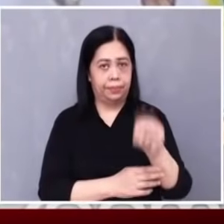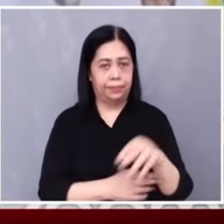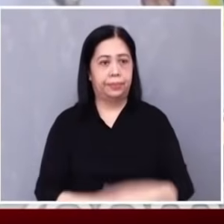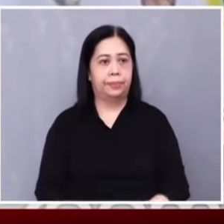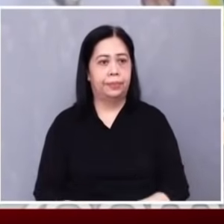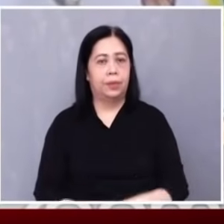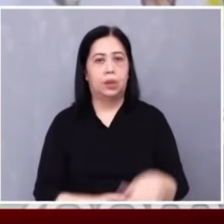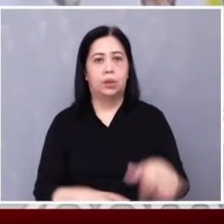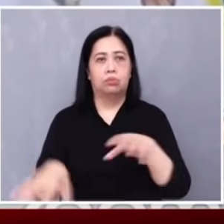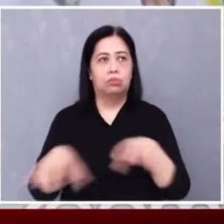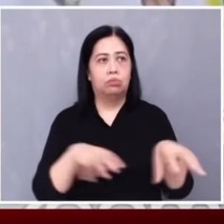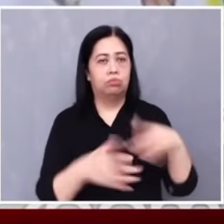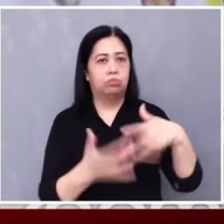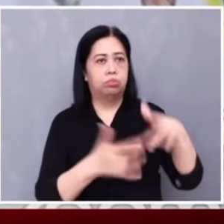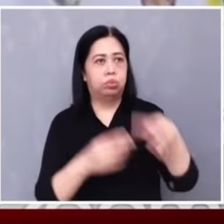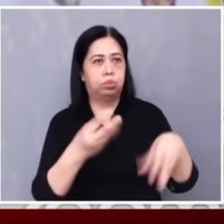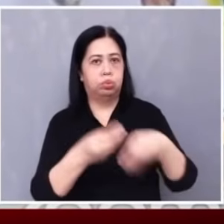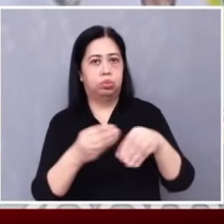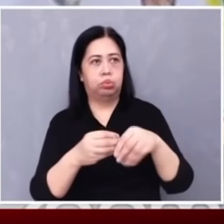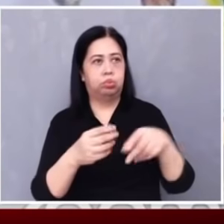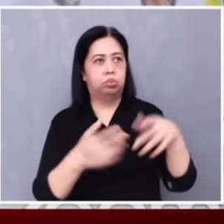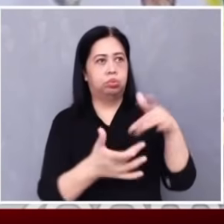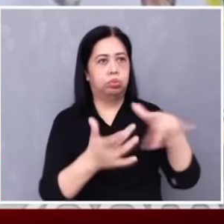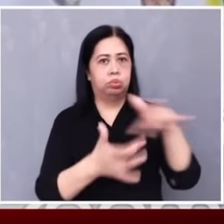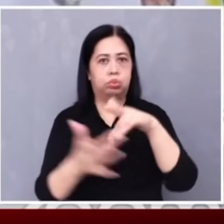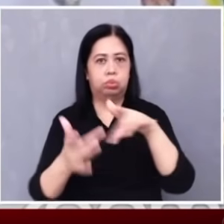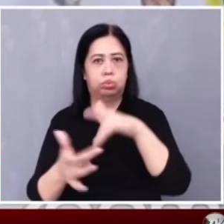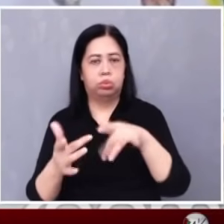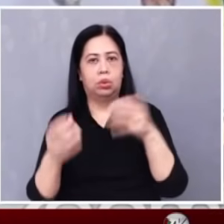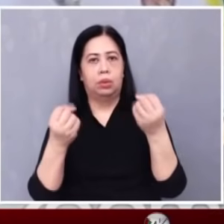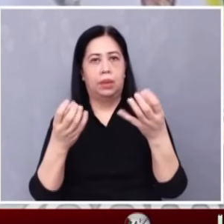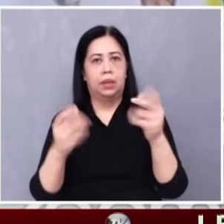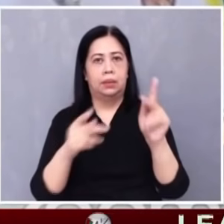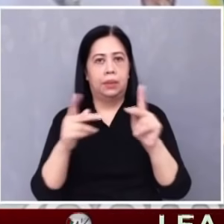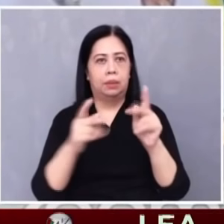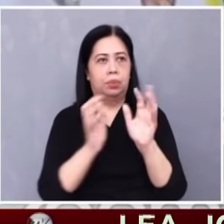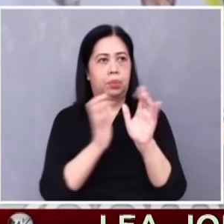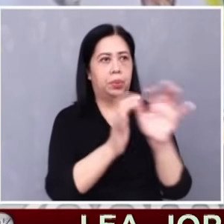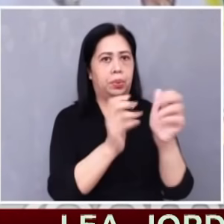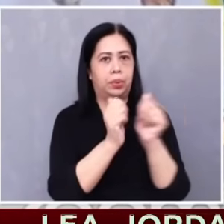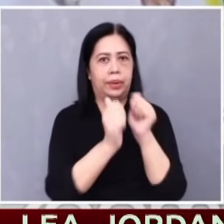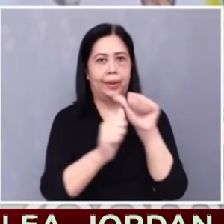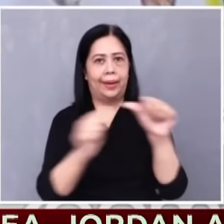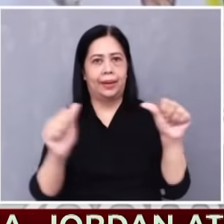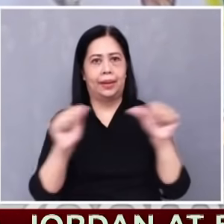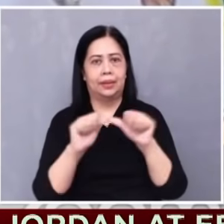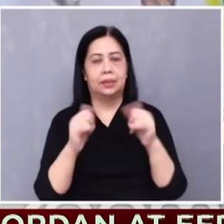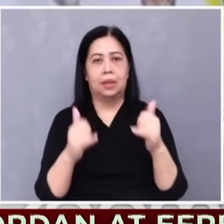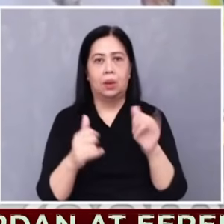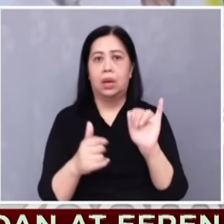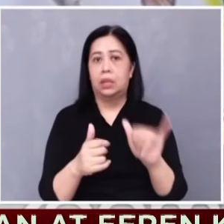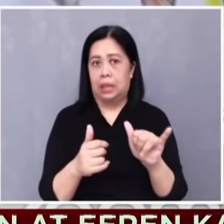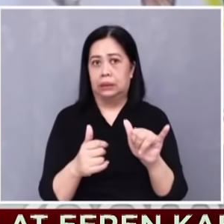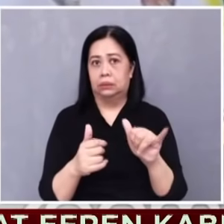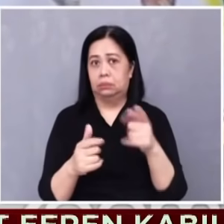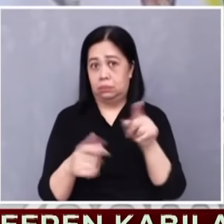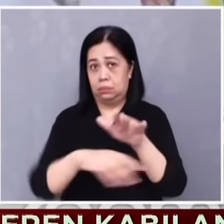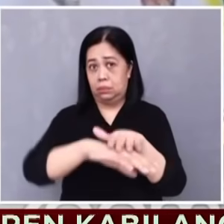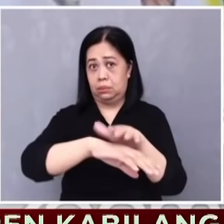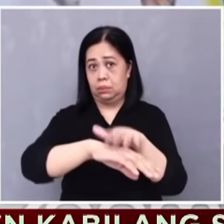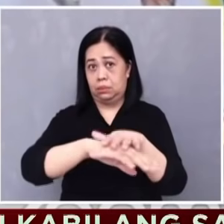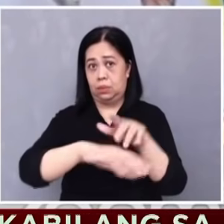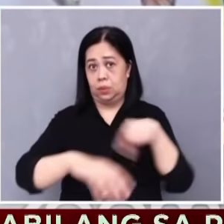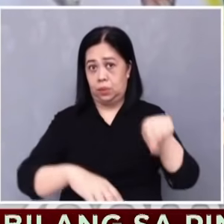is increasing. Nakikita natin na marami po yung mga crowded areas sa ngayon, and that should serve as a warning for all of